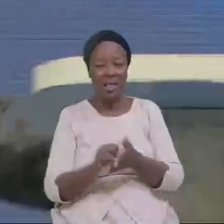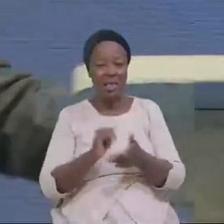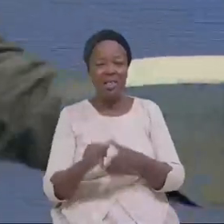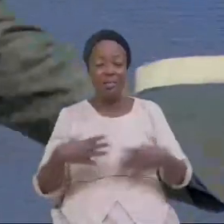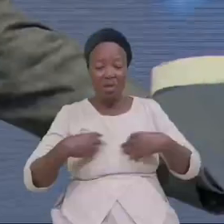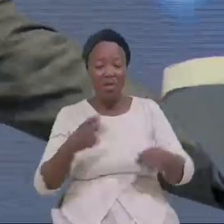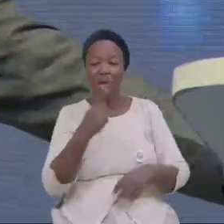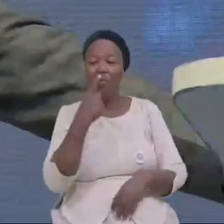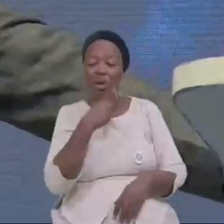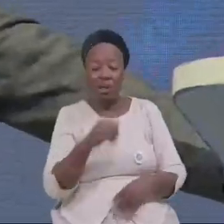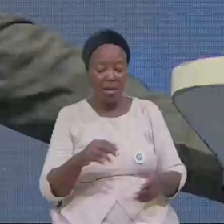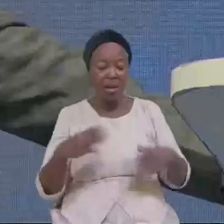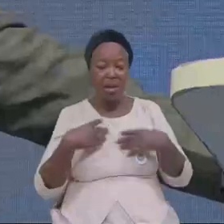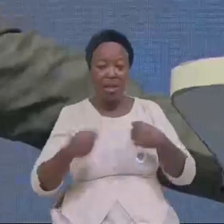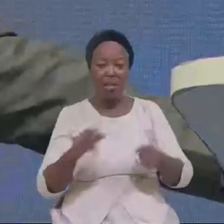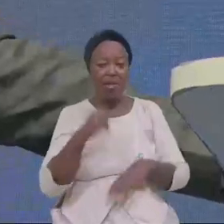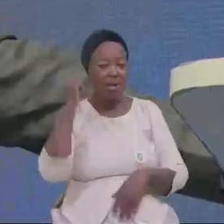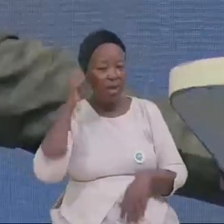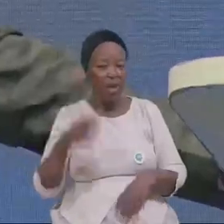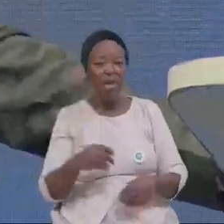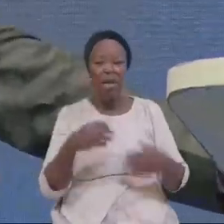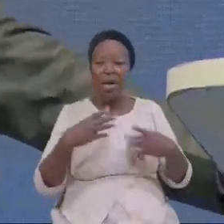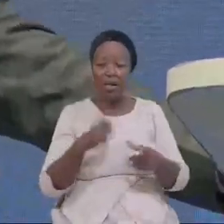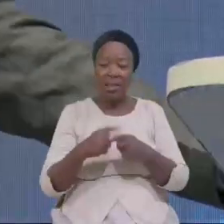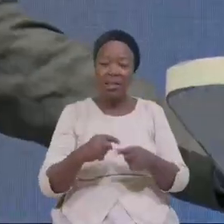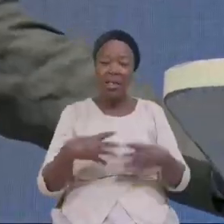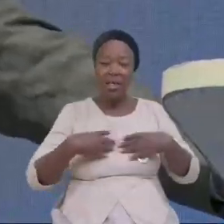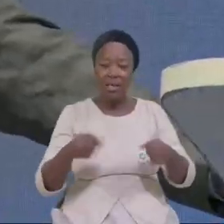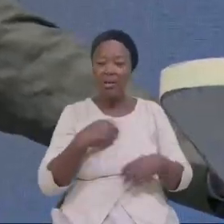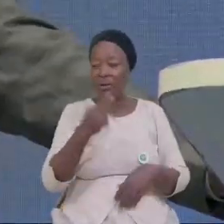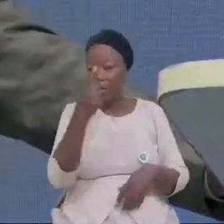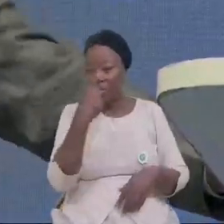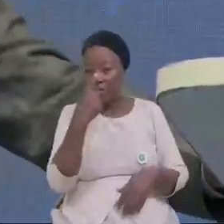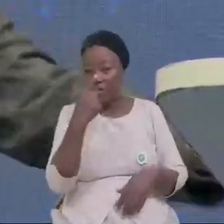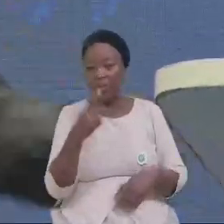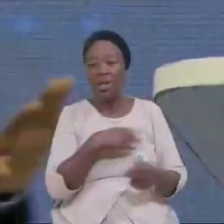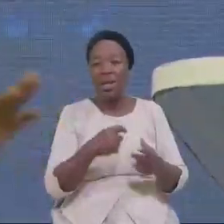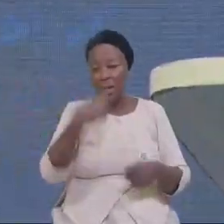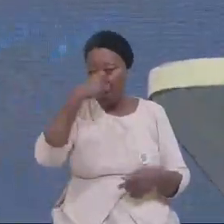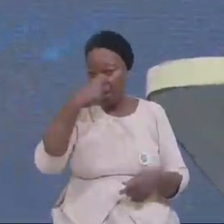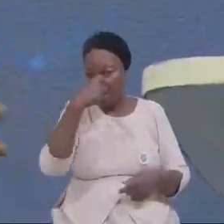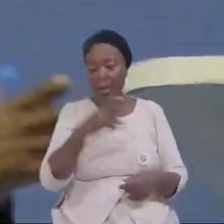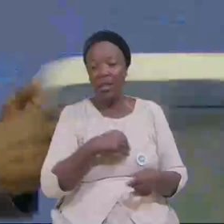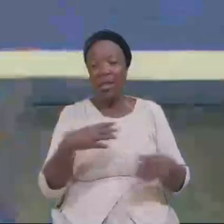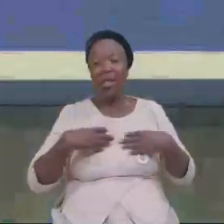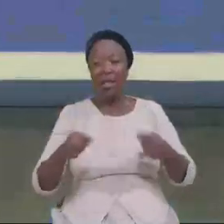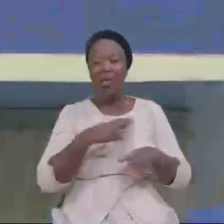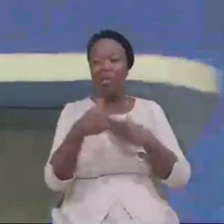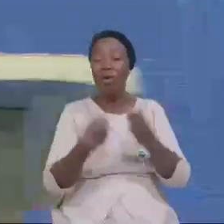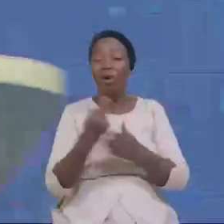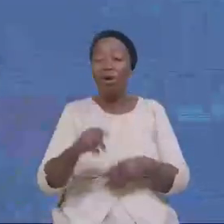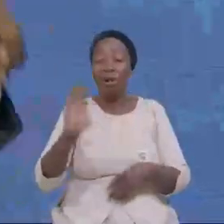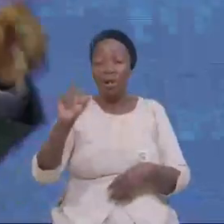va guérir ton odeur buccale. Ça va te guérir le rhume. Ça va guérir